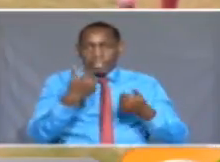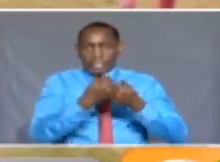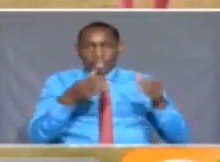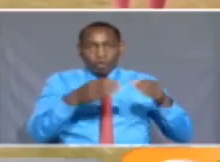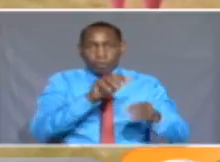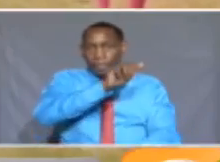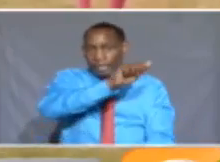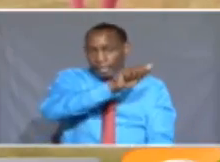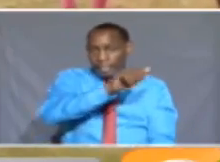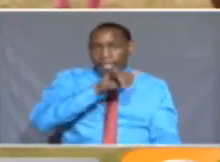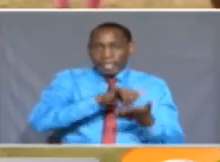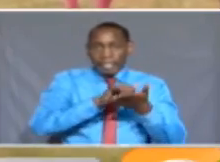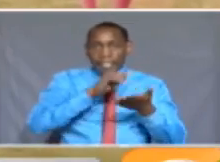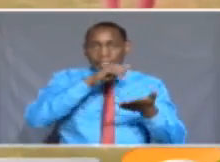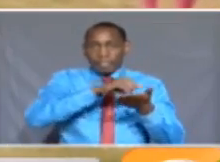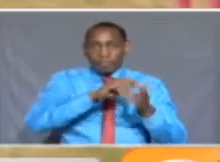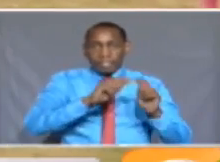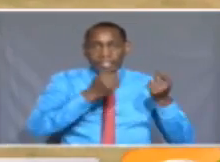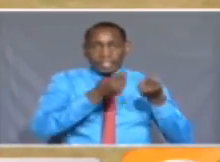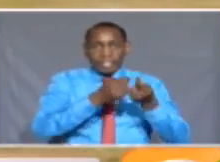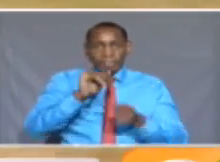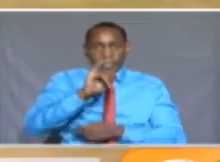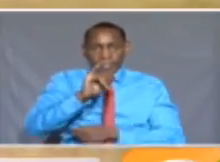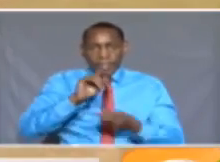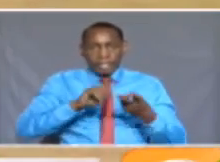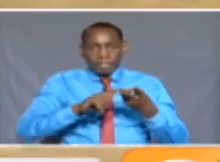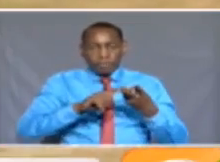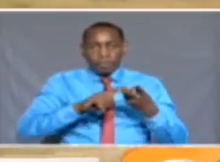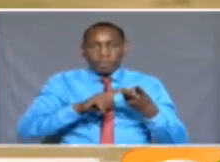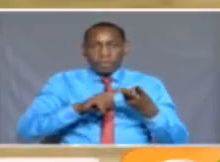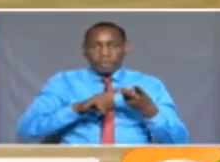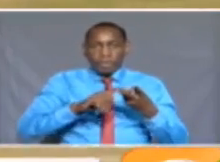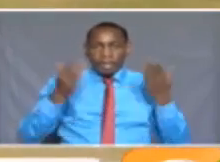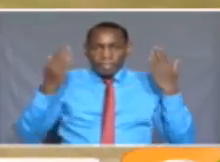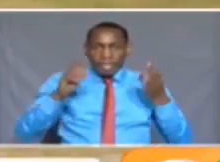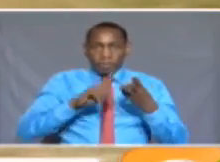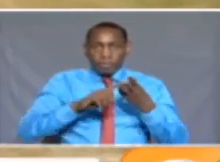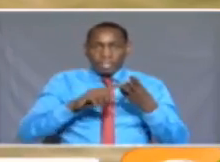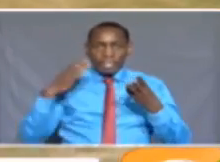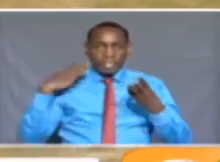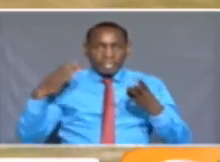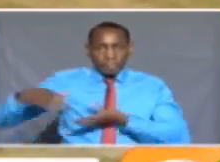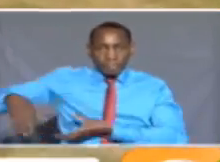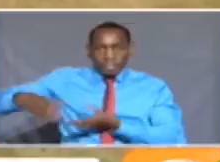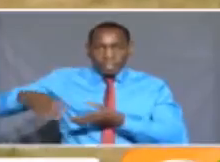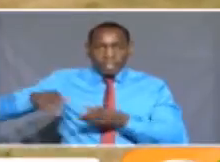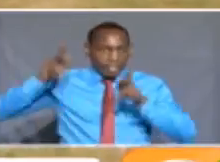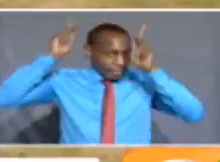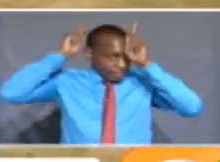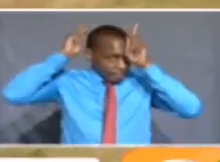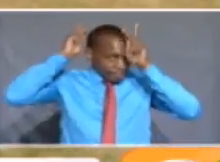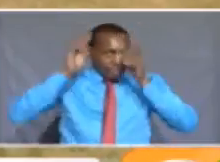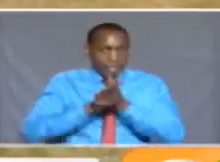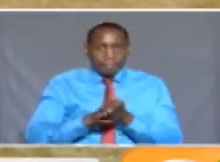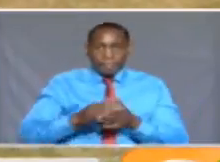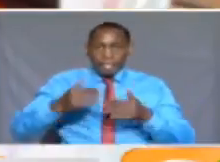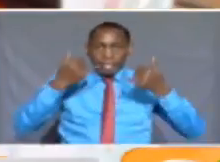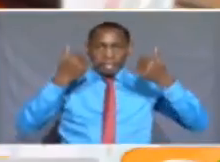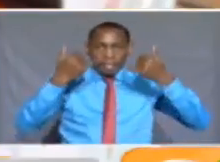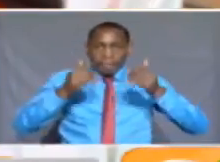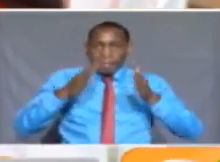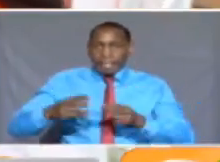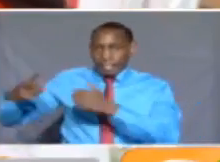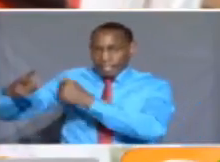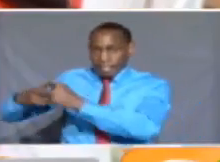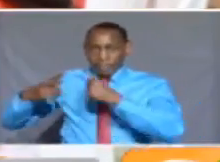la A iliyojumuisha klabu ya Impala, klabu ya raga ya Meru na mabingwa wa mashindano ya raga ya Kakamega, wachezaji saba kila